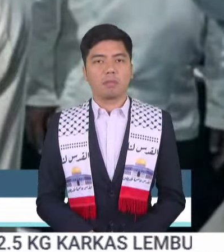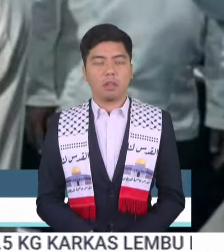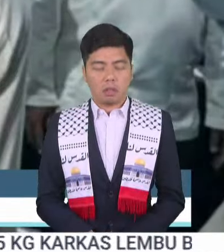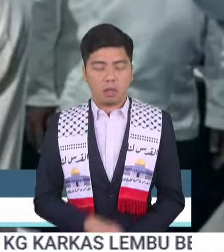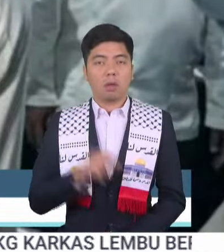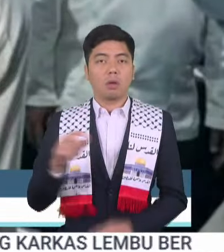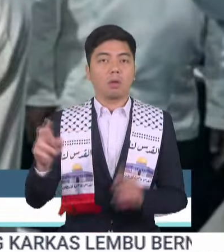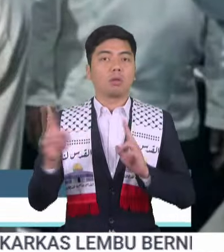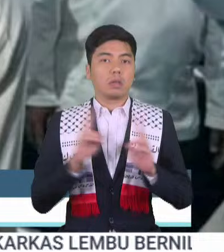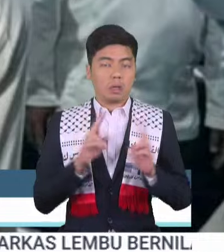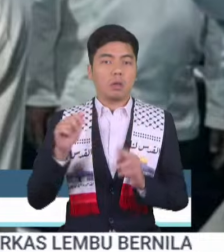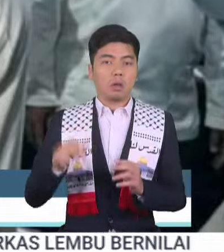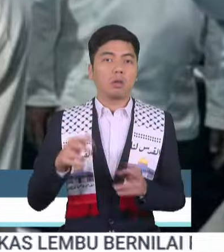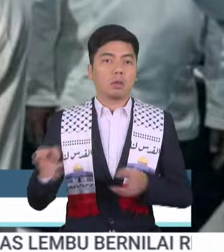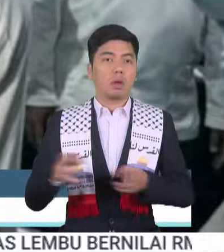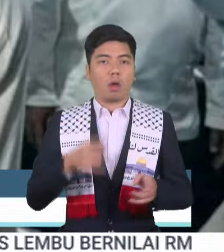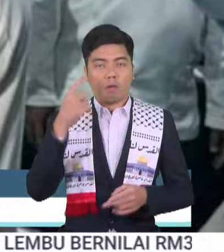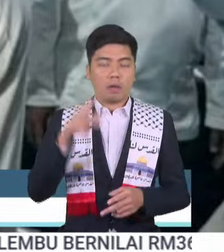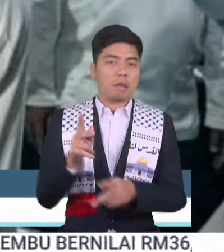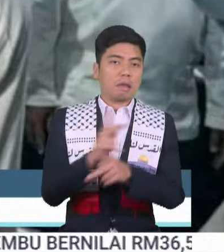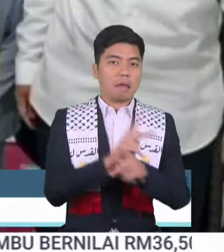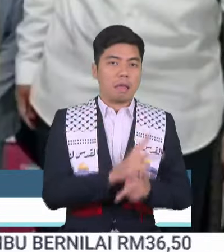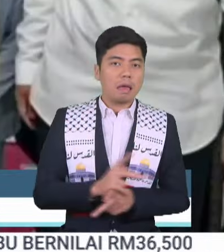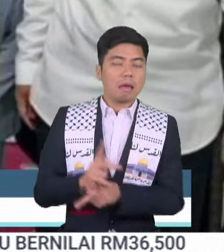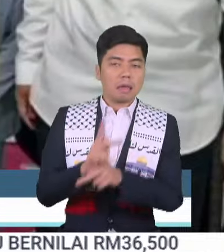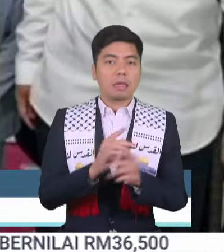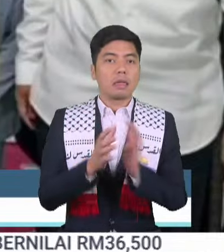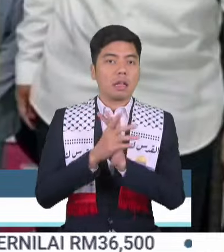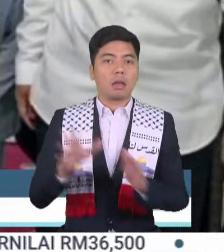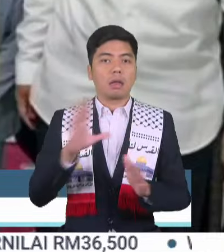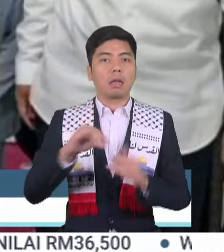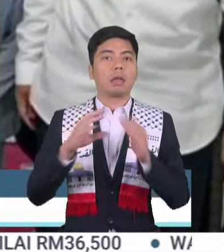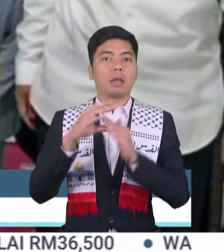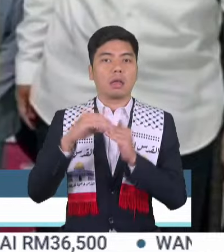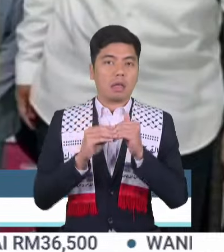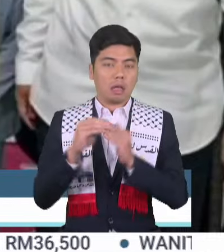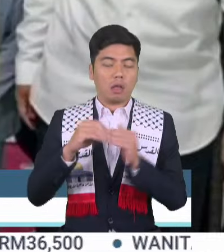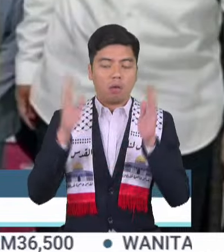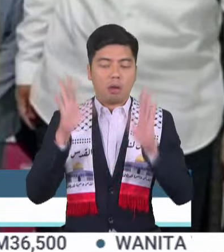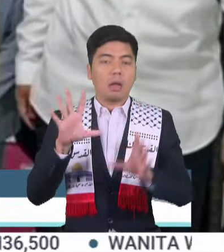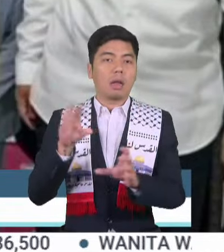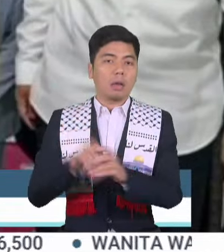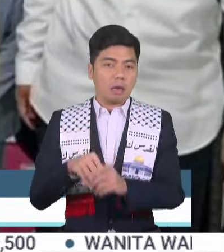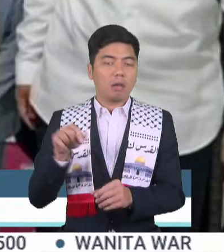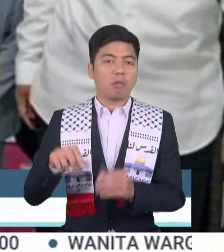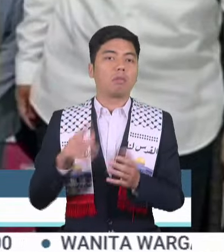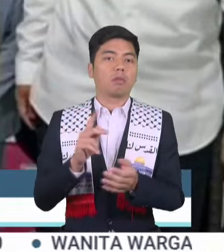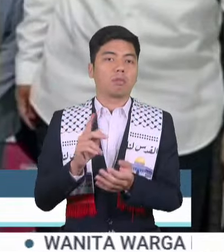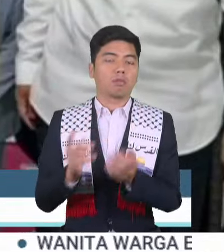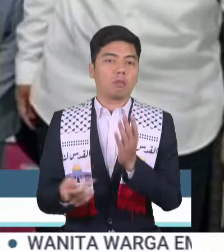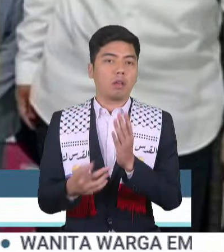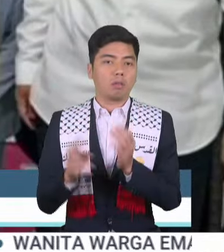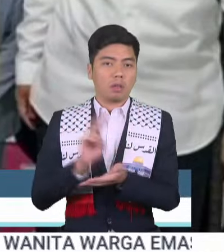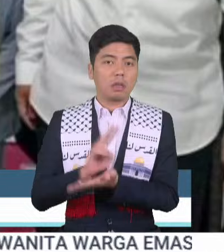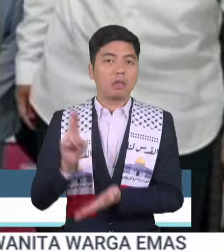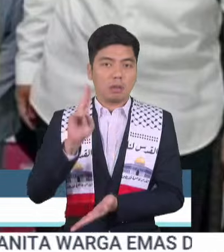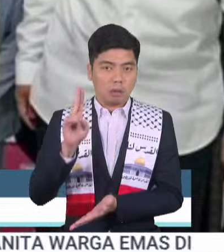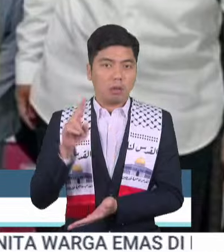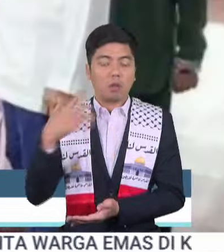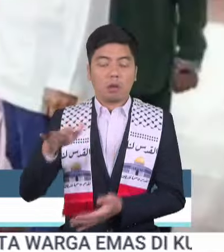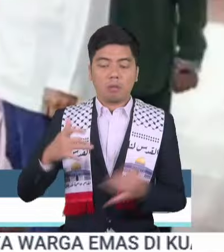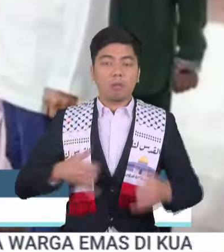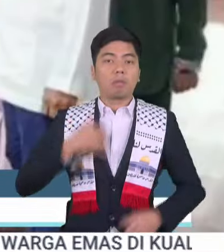Katanya usaha tersebut bagi memastikan keselamatan dan keselesaan warga kampus sentiasa terjamin. Terdahulu beliau singgah sahur bersama